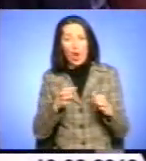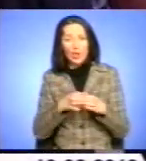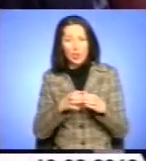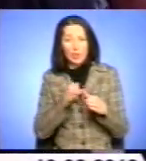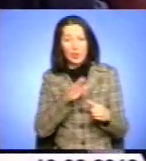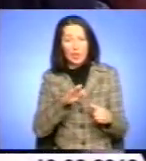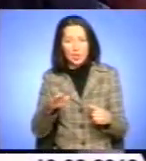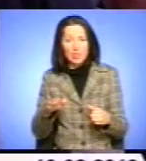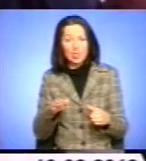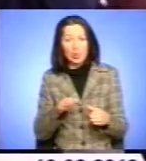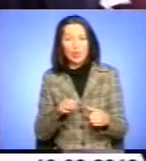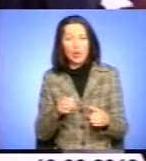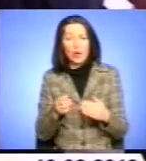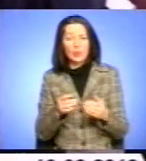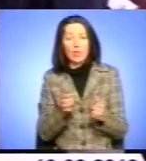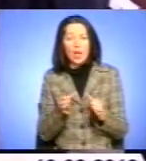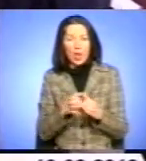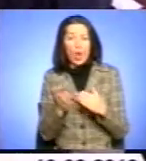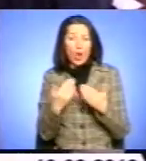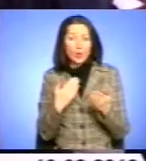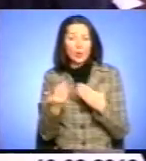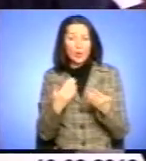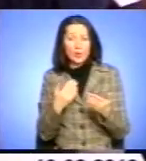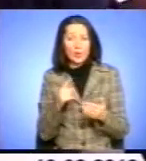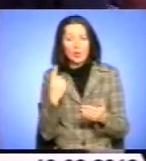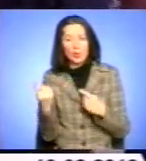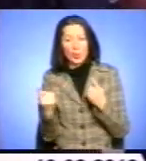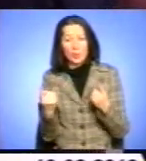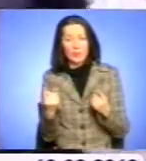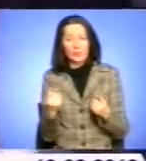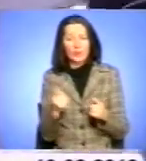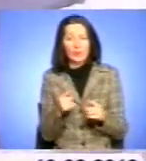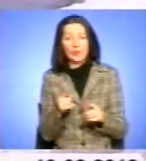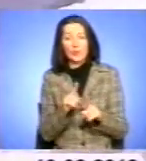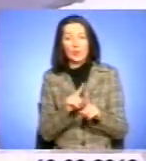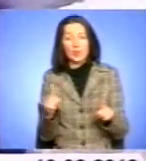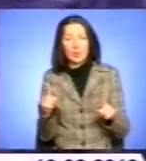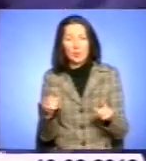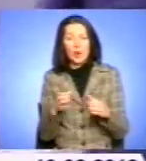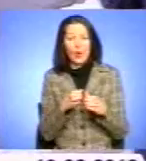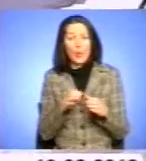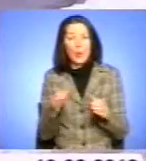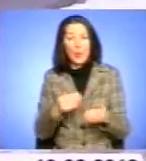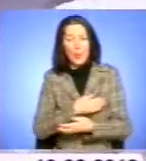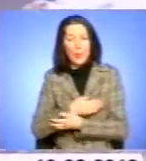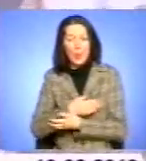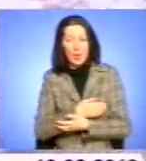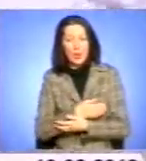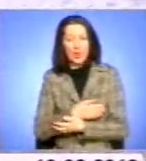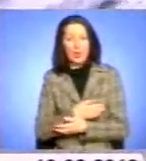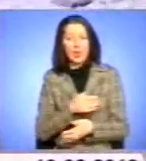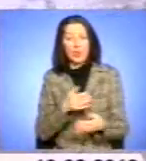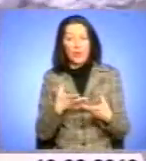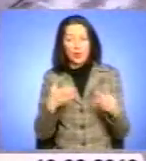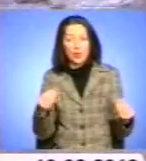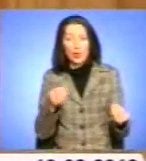В особливій групі – немовлята. У зимовий період організм людини виснажливий і вразливий до інфекцій. Він потребує особливого